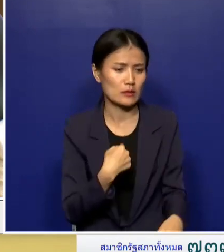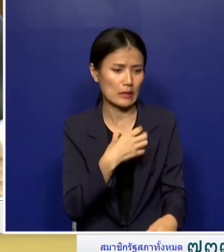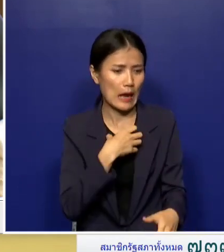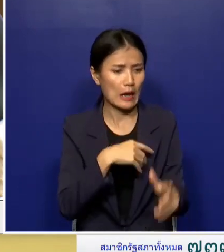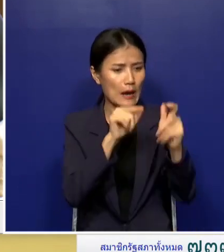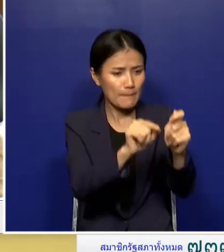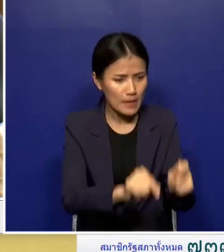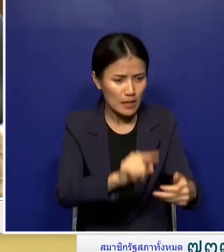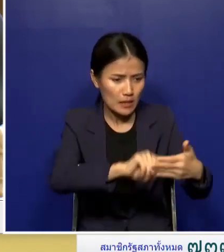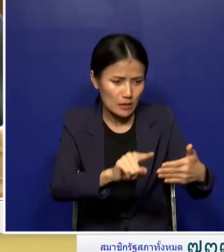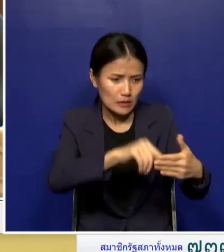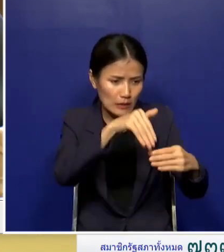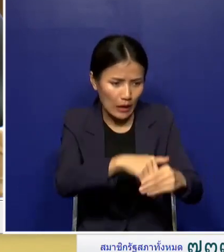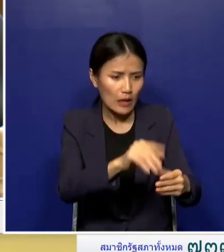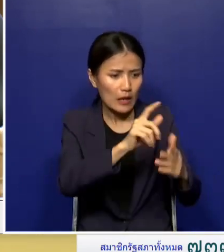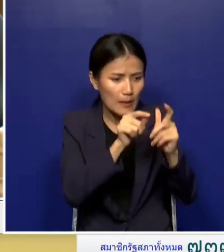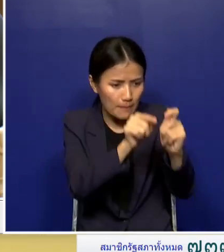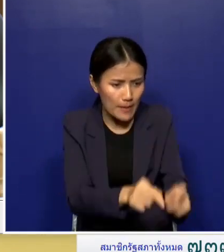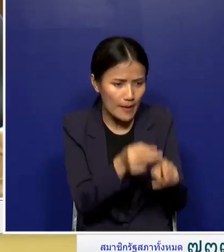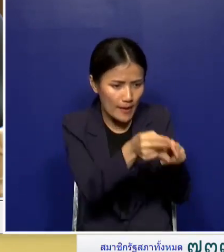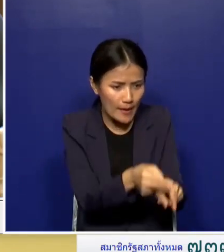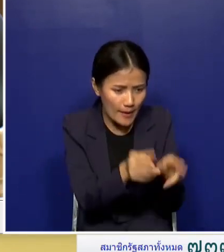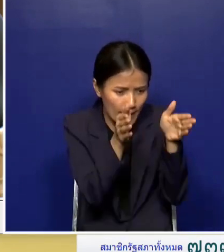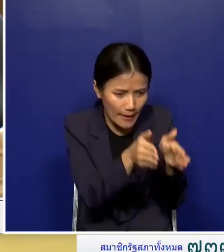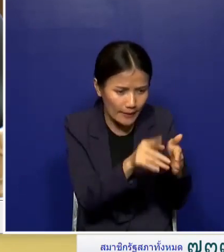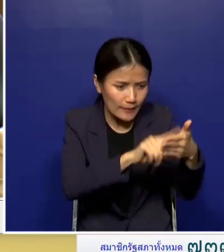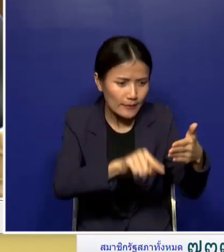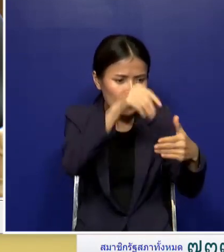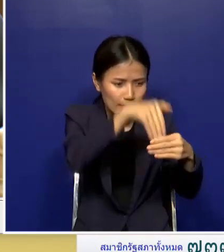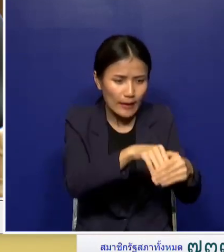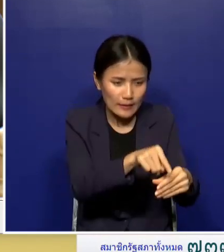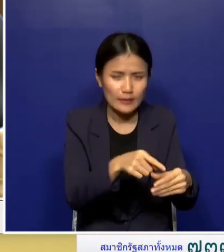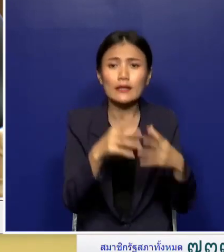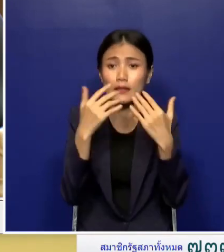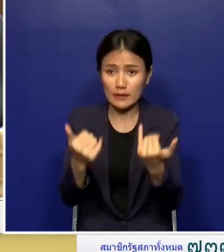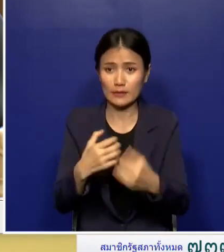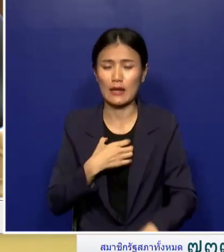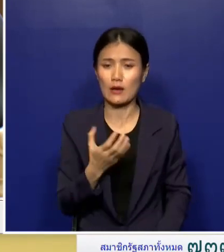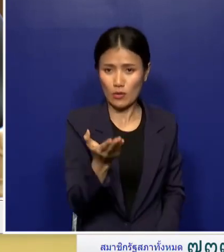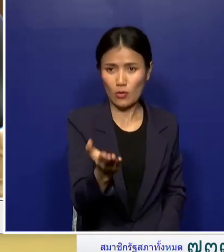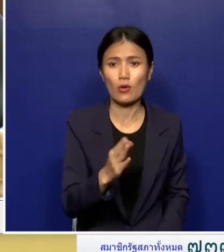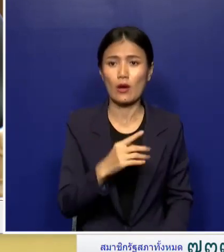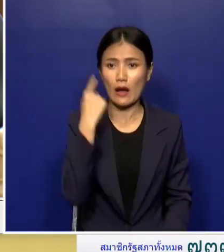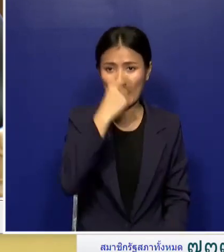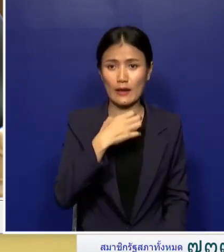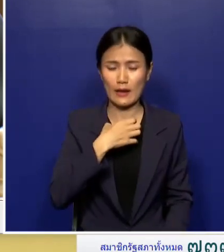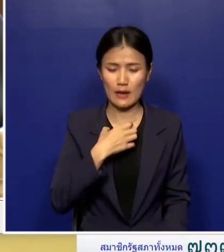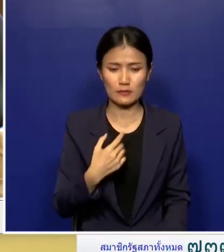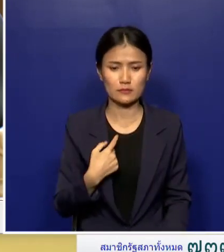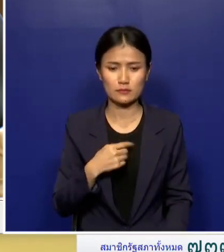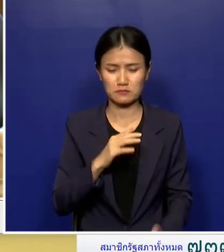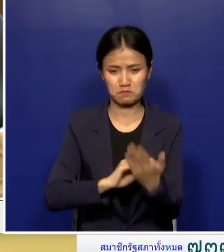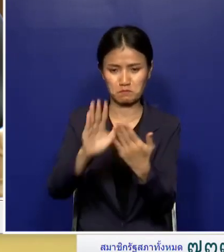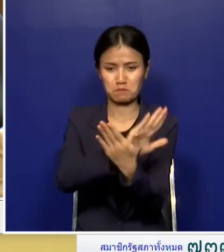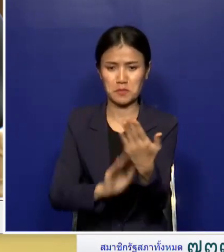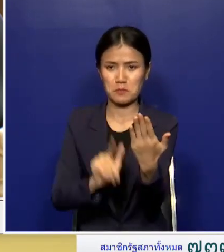ดังนั้นเนี่ยท่านที่คิดจะเอาประเทศเป็นเขตเนี่ยอยากให้มาช่วยกับกรรมธิการเสียงส่วนใหญ่นะครับเอาเขต